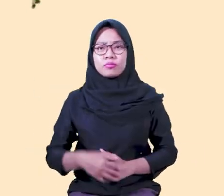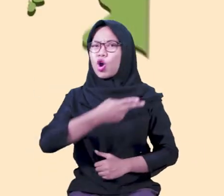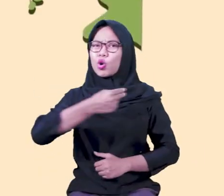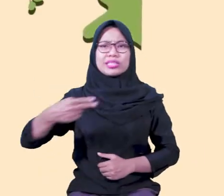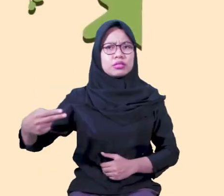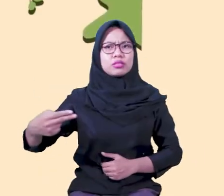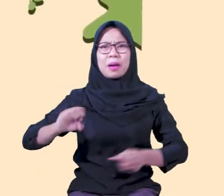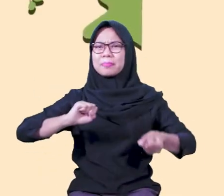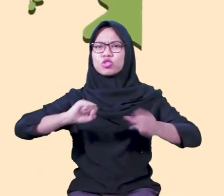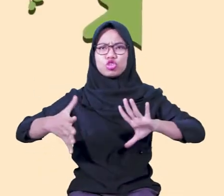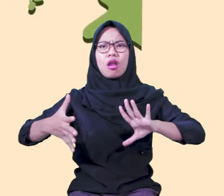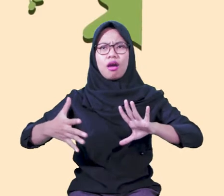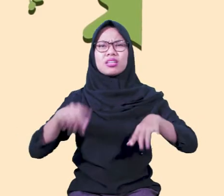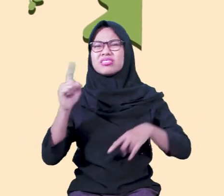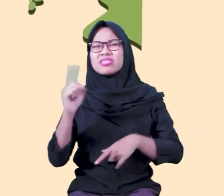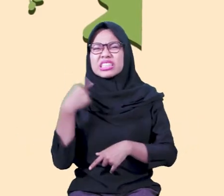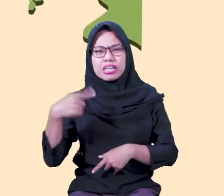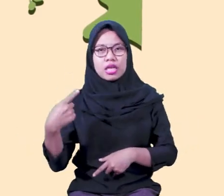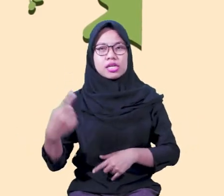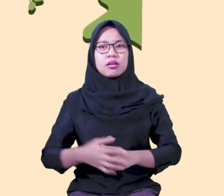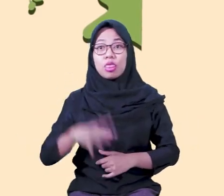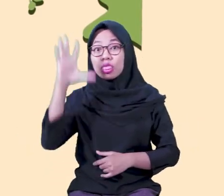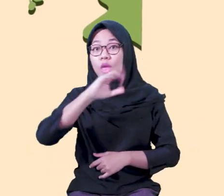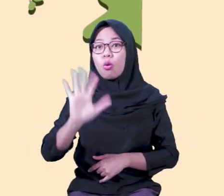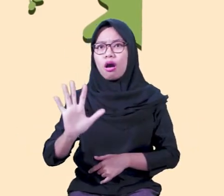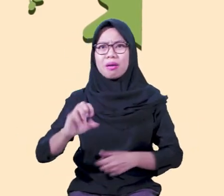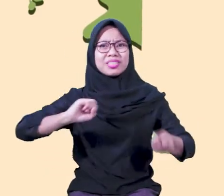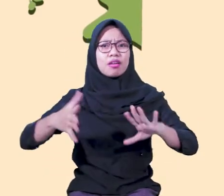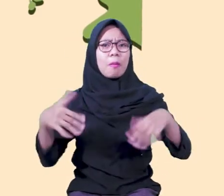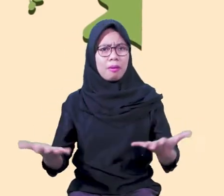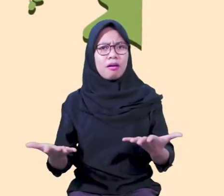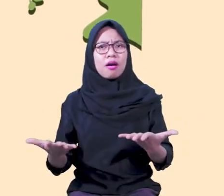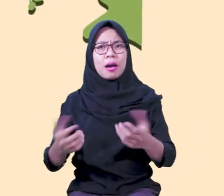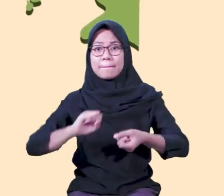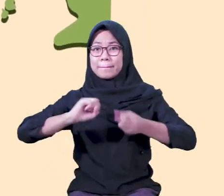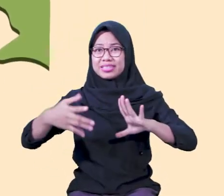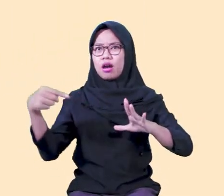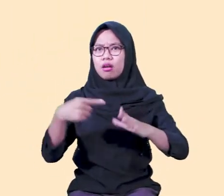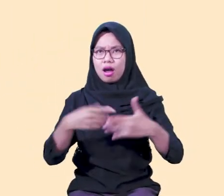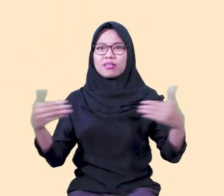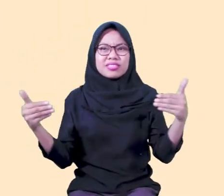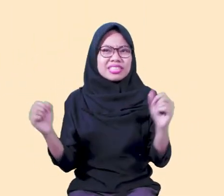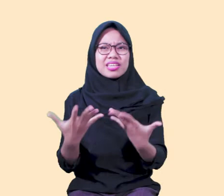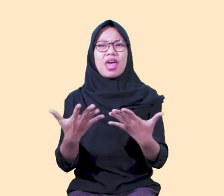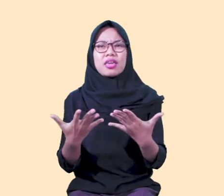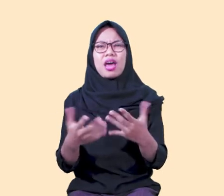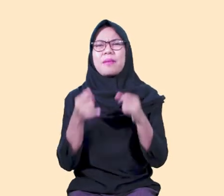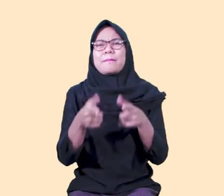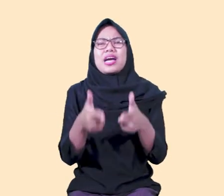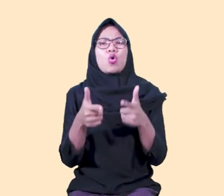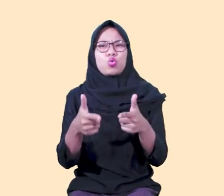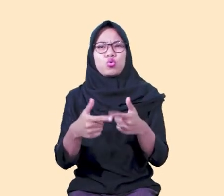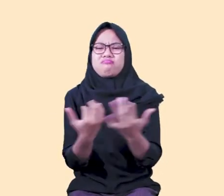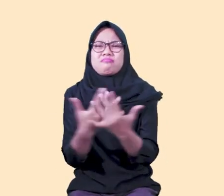hop Indonesia sering mengalami berbagai bencana Tahukah kamu apa itu bencana-bencana adalah semua peristiwa